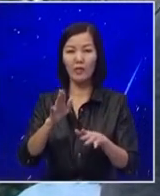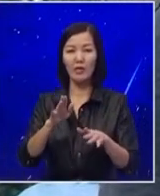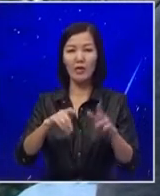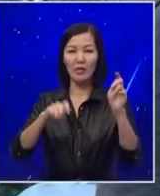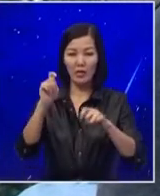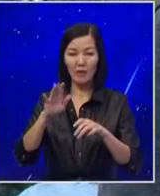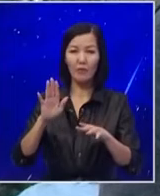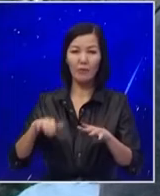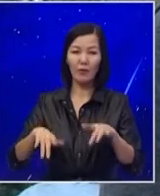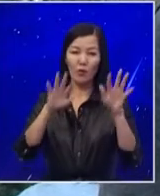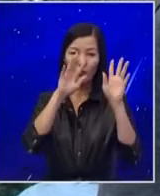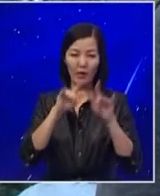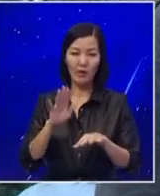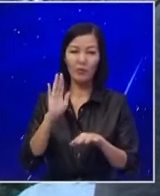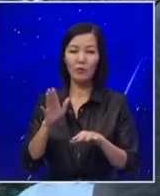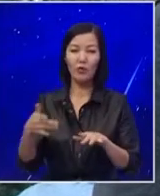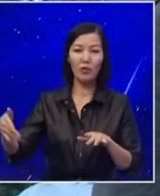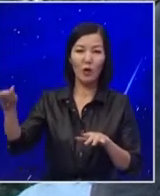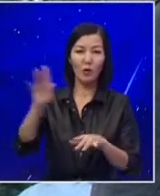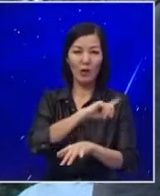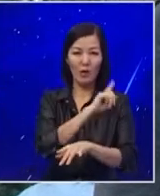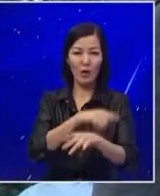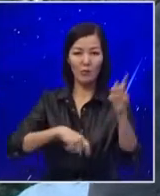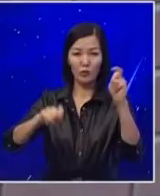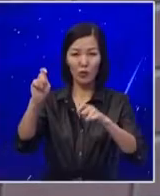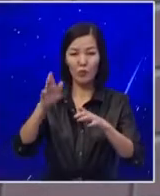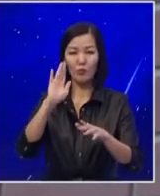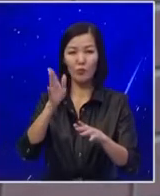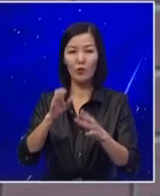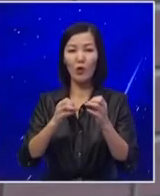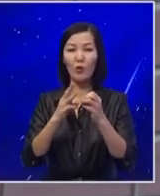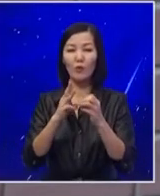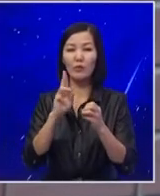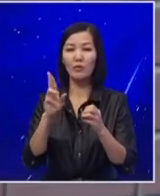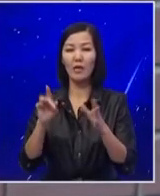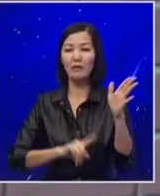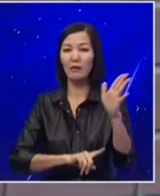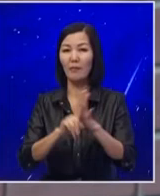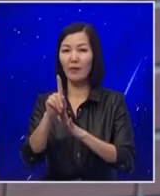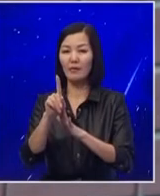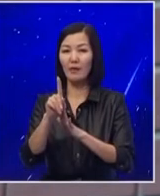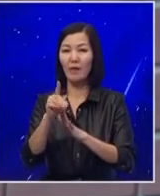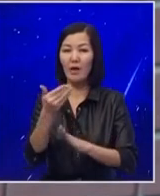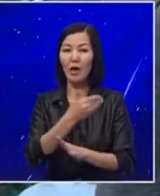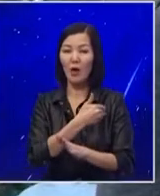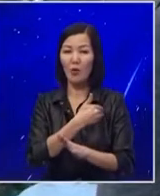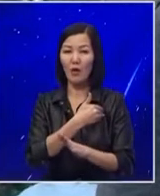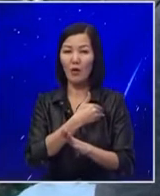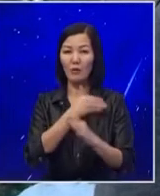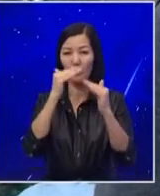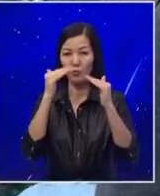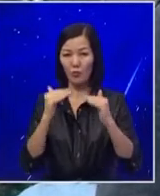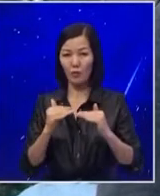айналады. Таулы аймақтарда қатты жауын шашын күтілуде. 15-ші қаңтардан бастап ауа температурасы аздап